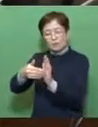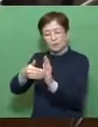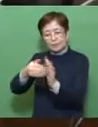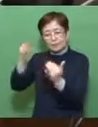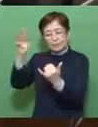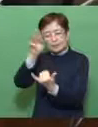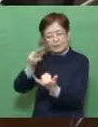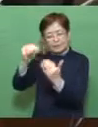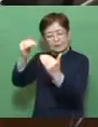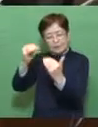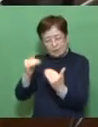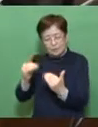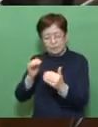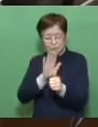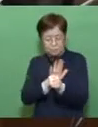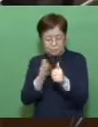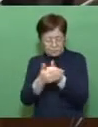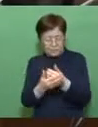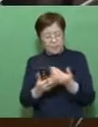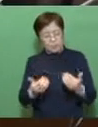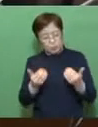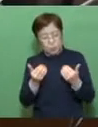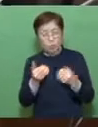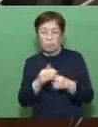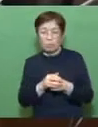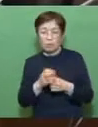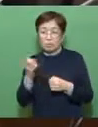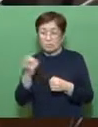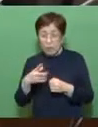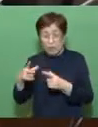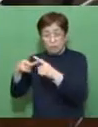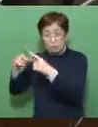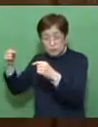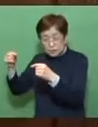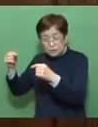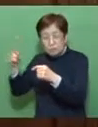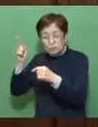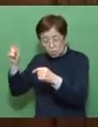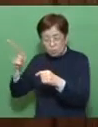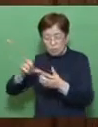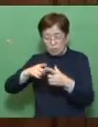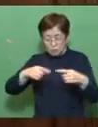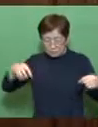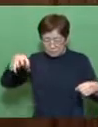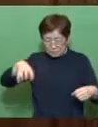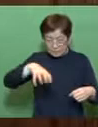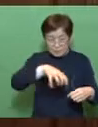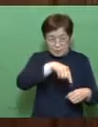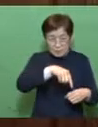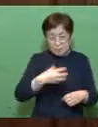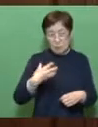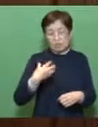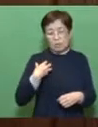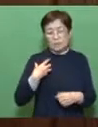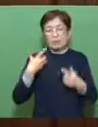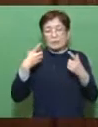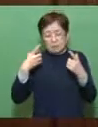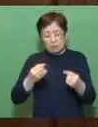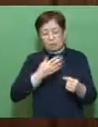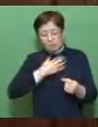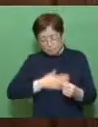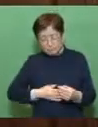気くってことは非常に重要だしそれから地方自治体国だけではなくて地方自治体の役割っていうものを